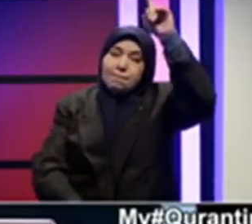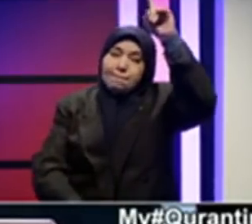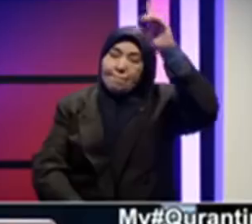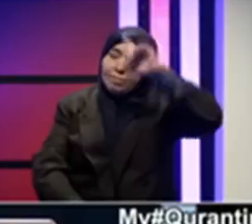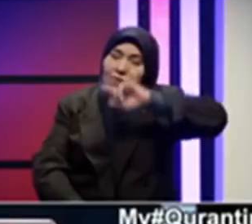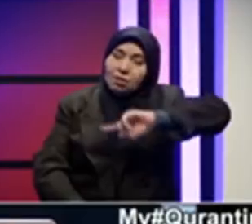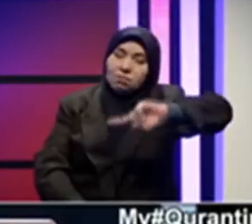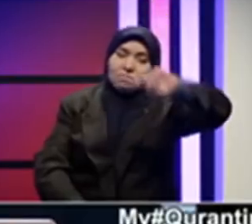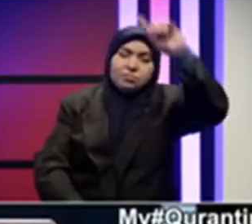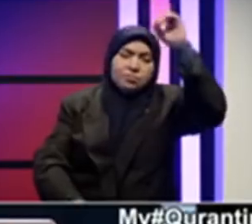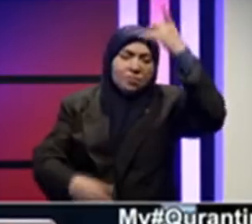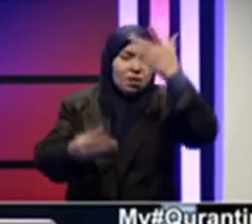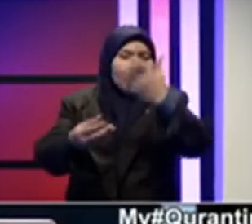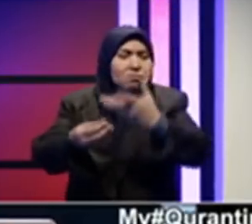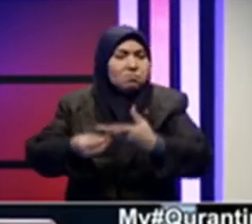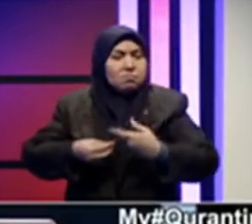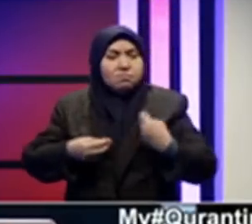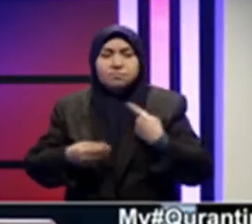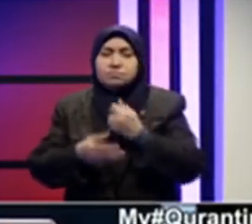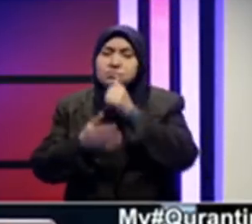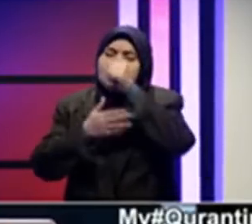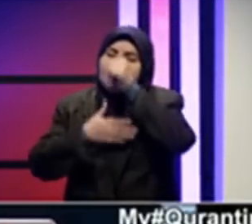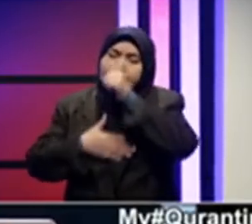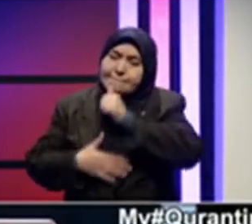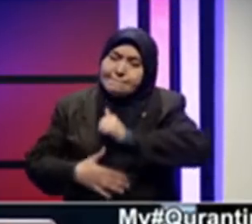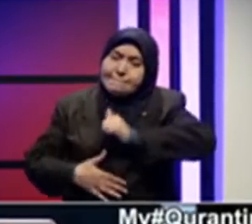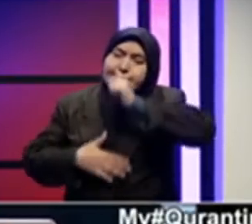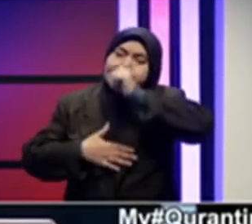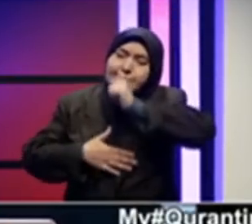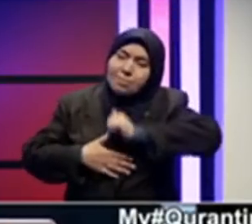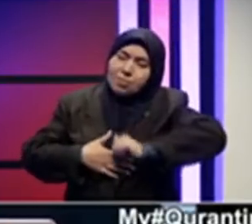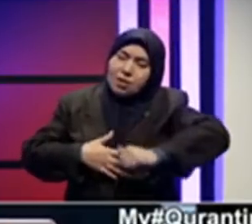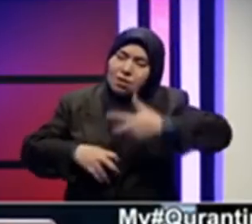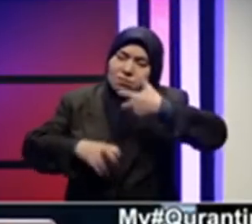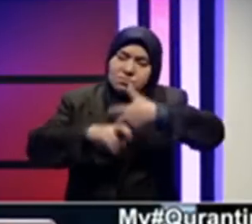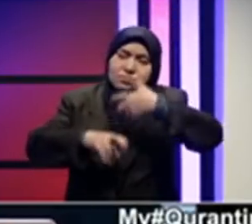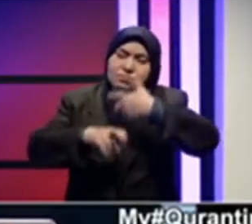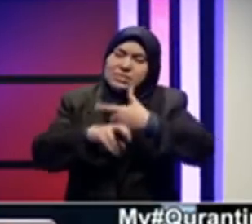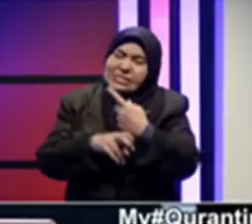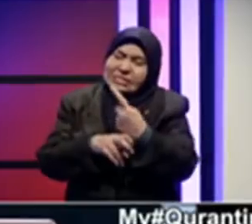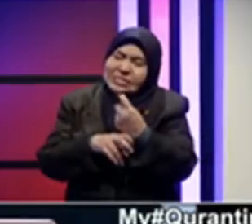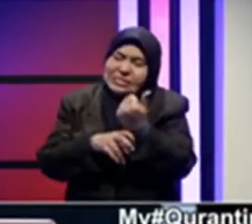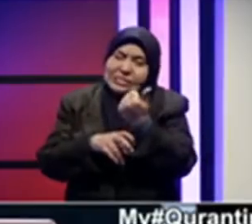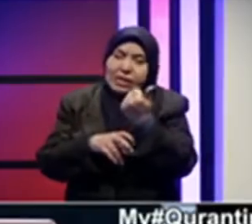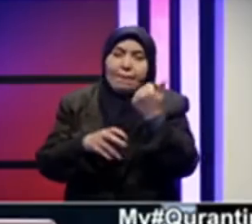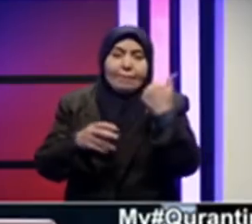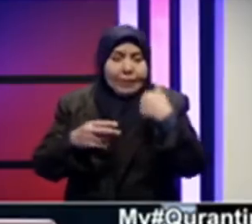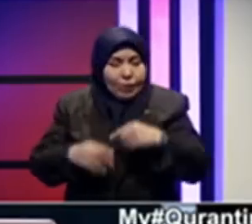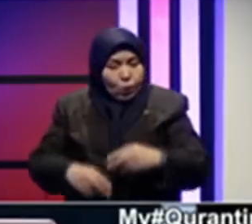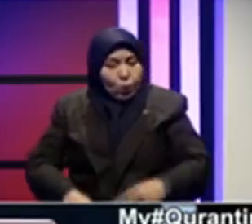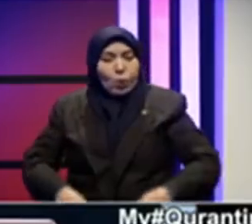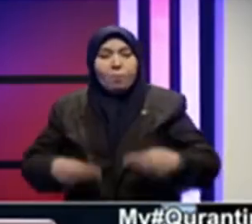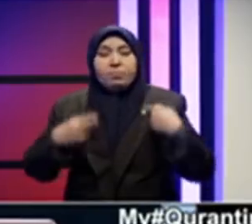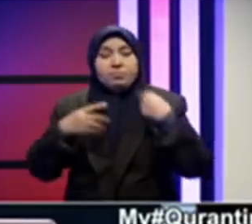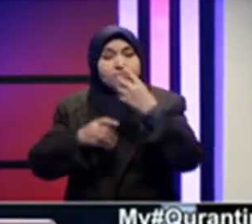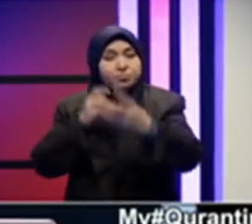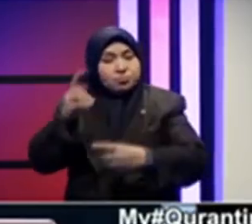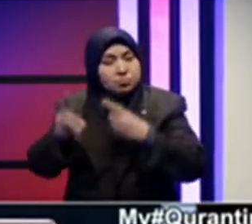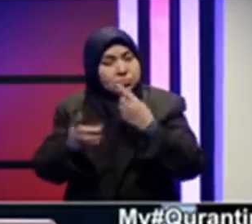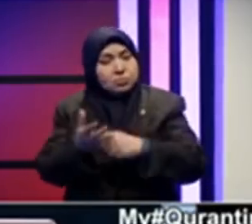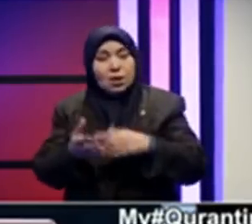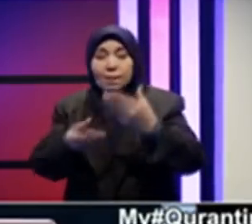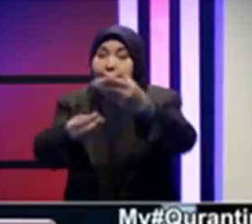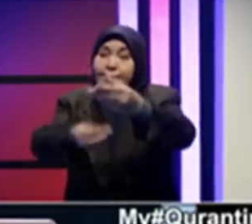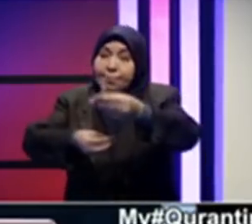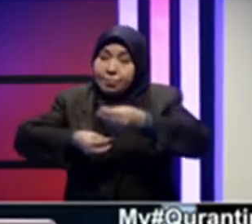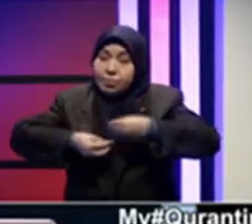Allah, kurniakanlah kepada kami kesabaran dalam kesusahan yang sekejap hidup di dunia ini, ya Allah. Kurniakanlah kepada kami